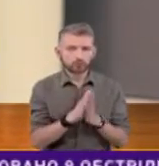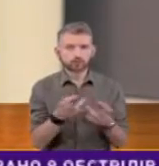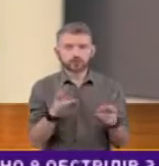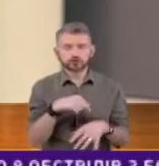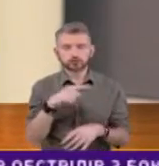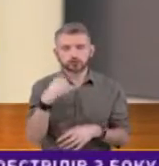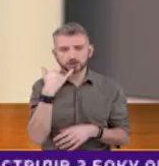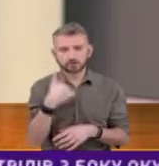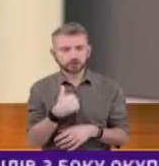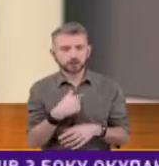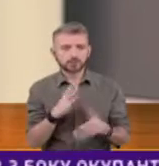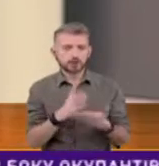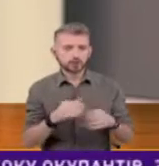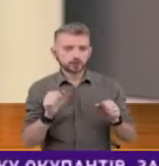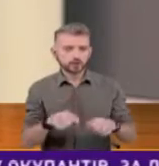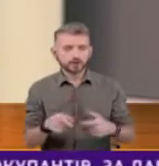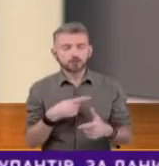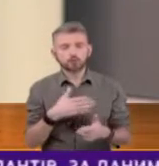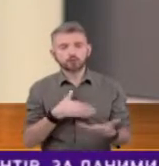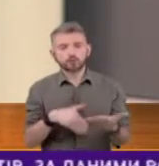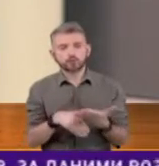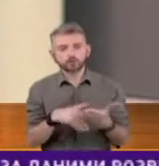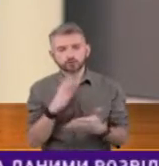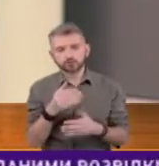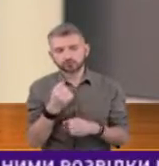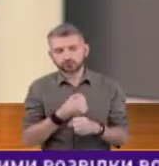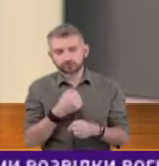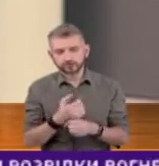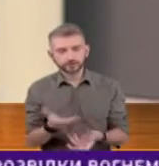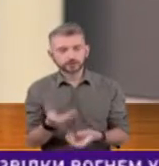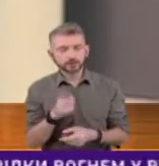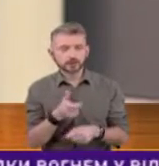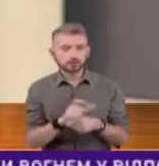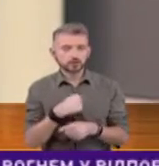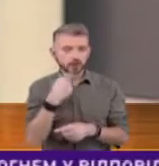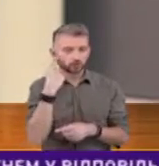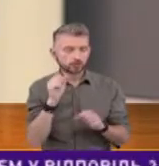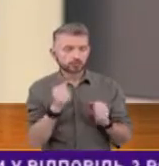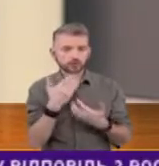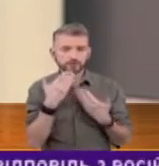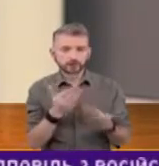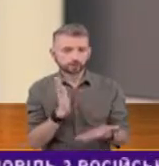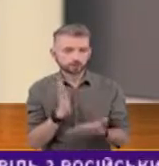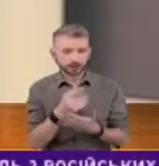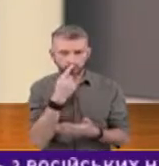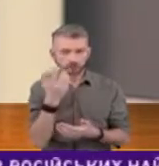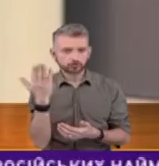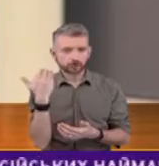контактний телефон, щоб я мав можливість або мої помічники опрацювати. Тим паче, що, я думаю, можна звернутися безпосередньо.